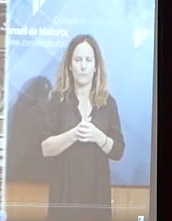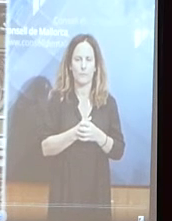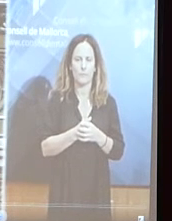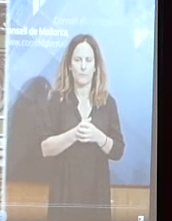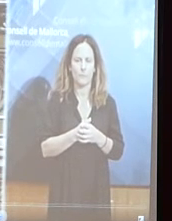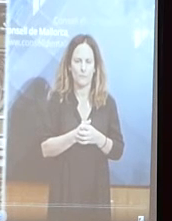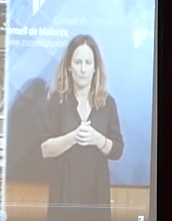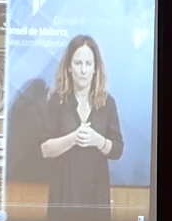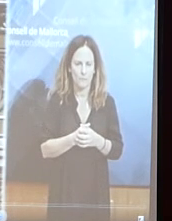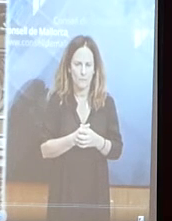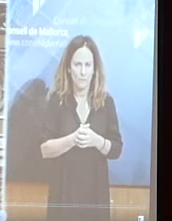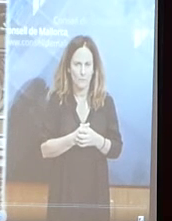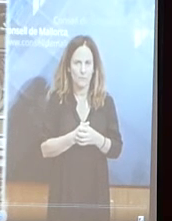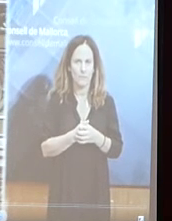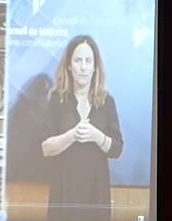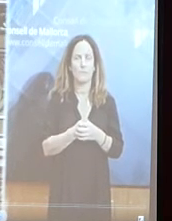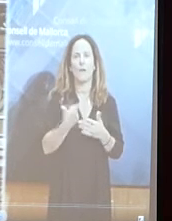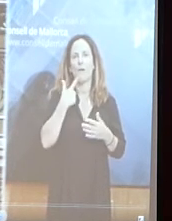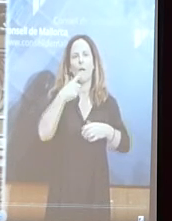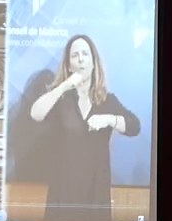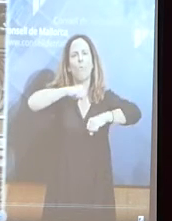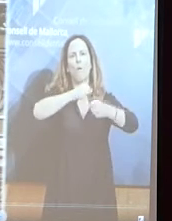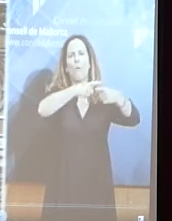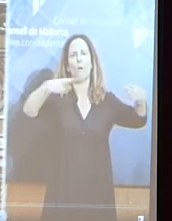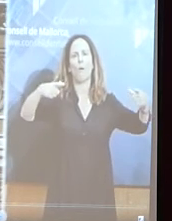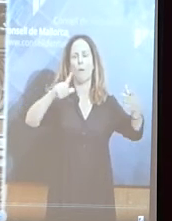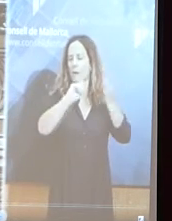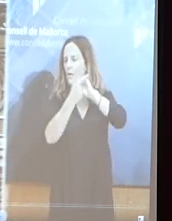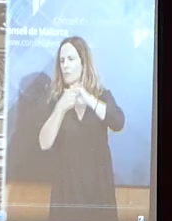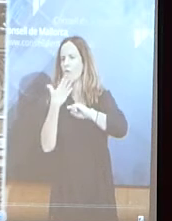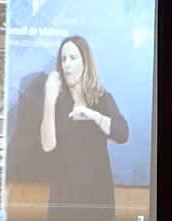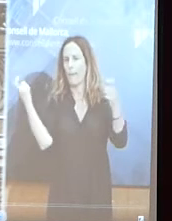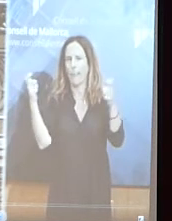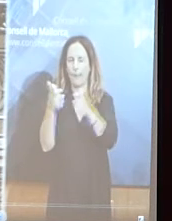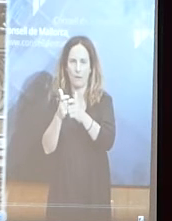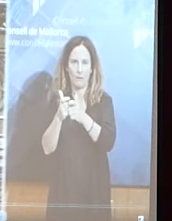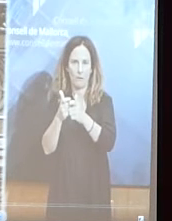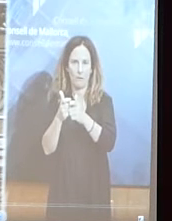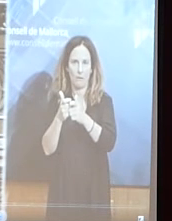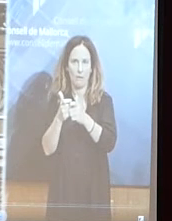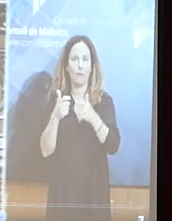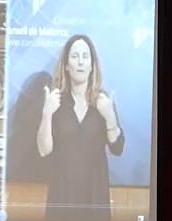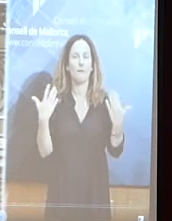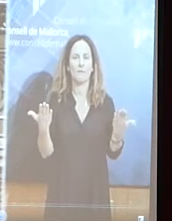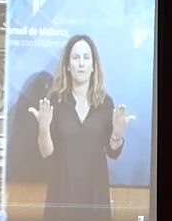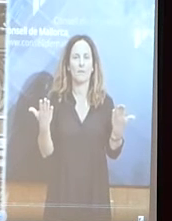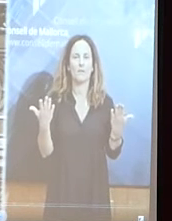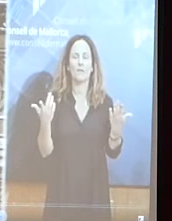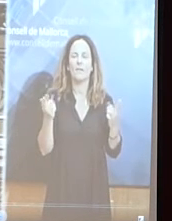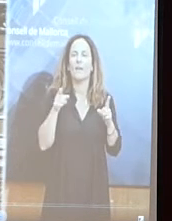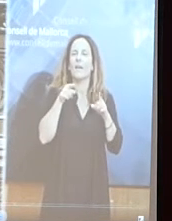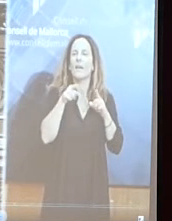O és que cada vegada hi ha gent més gran i menys gent jove, i no podran, en primer lloc, no és un problema demogràfic, no